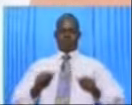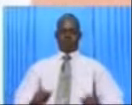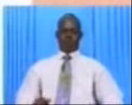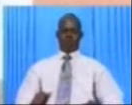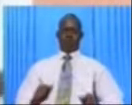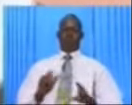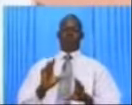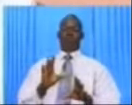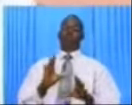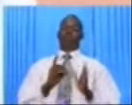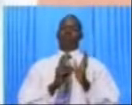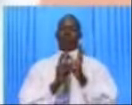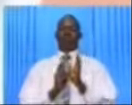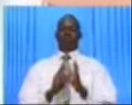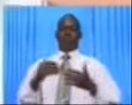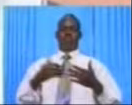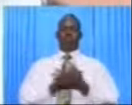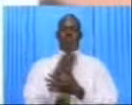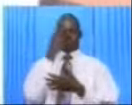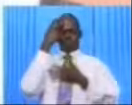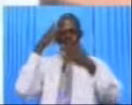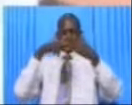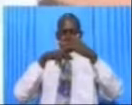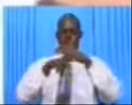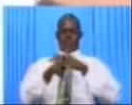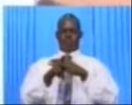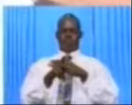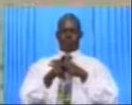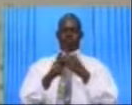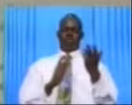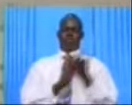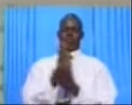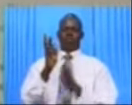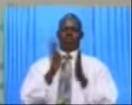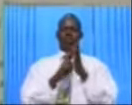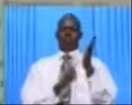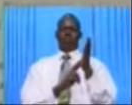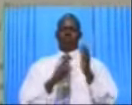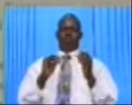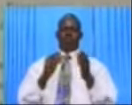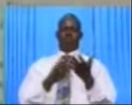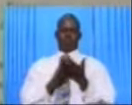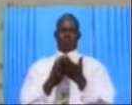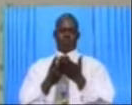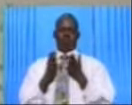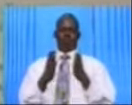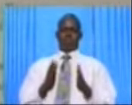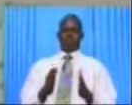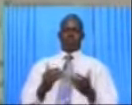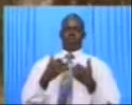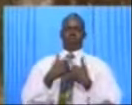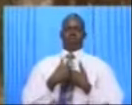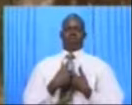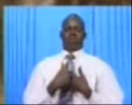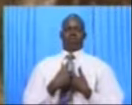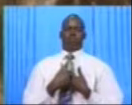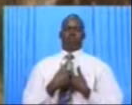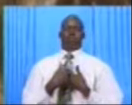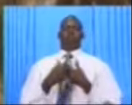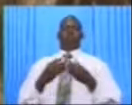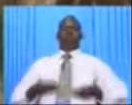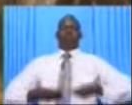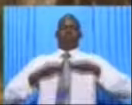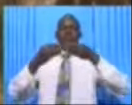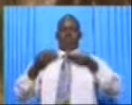de déterminer une nouvelle vision par rapport au lectorat qu'ils ont et les